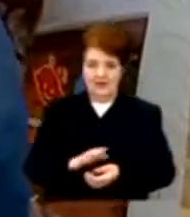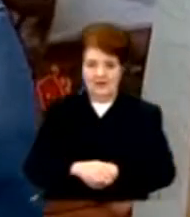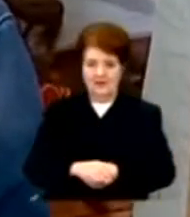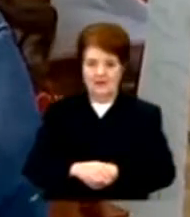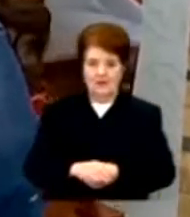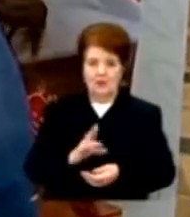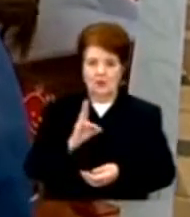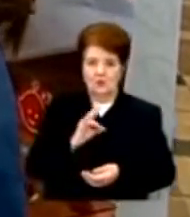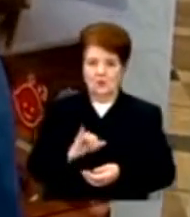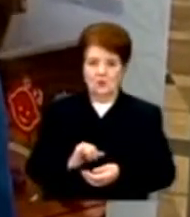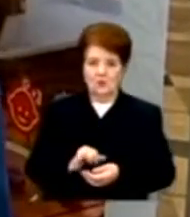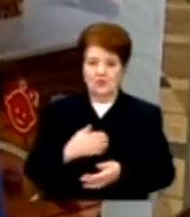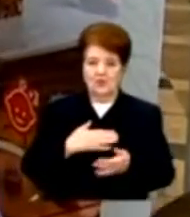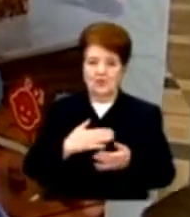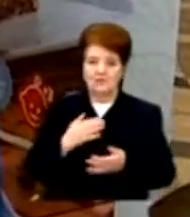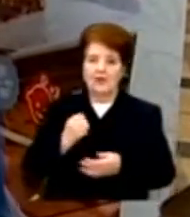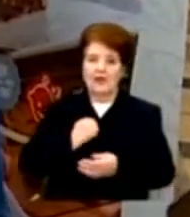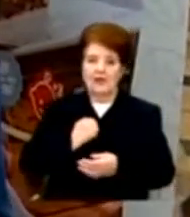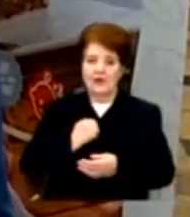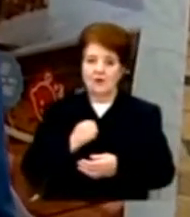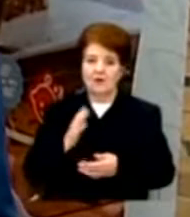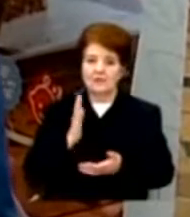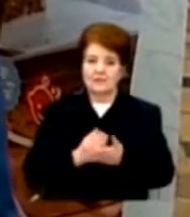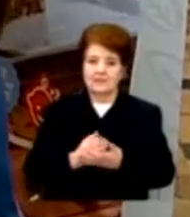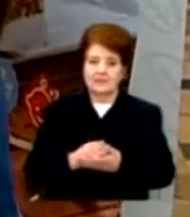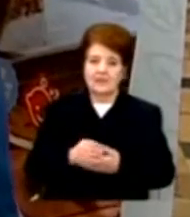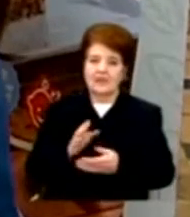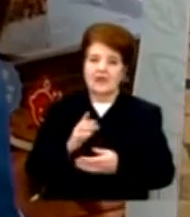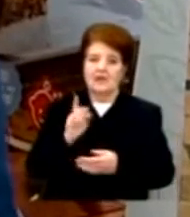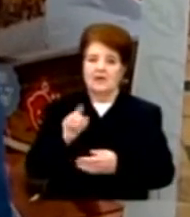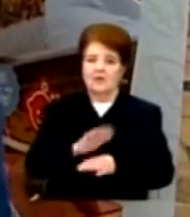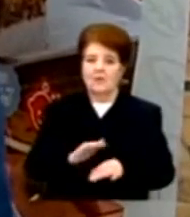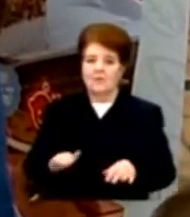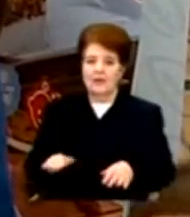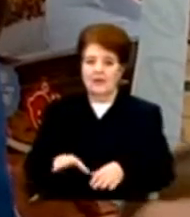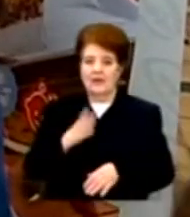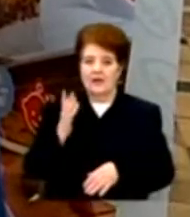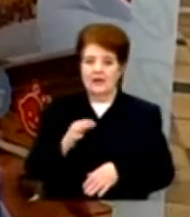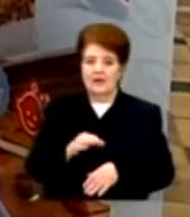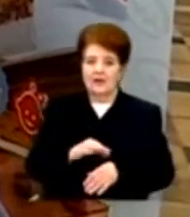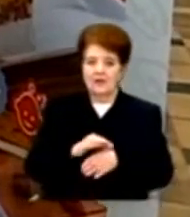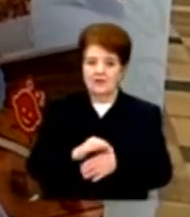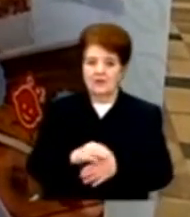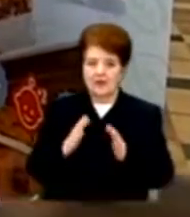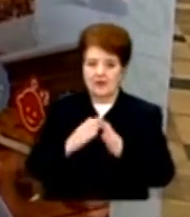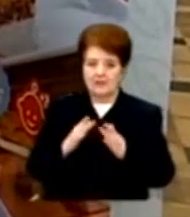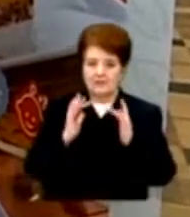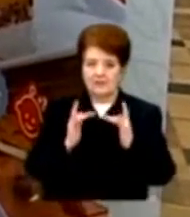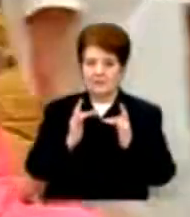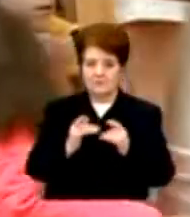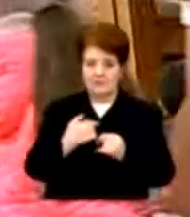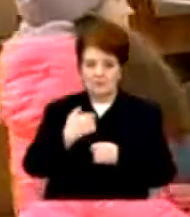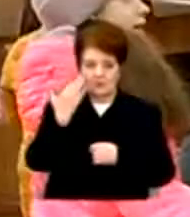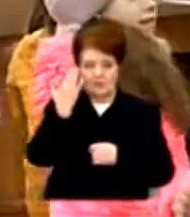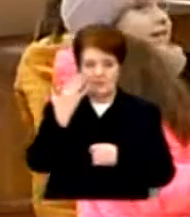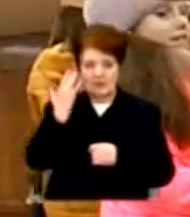despărțiți? Nu, ne pare rău că sunt niște copii care părinții au dus la casele de copii, chiar nu ne-am